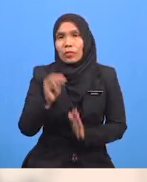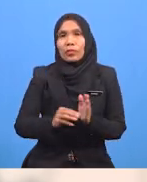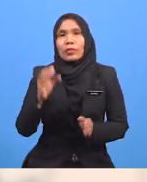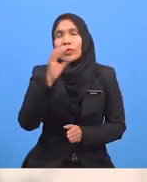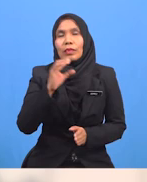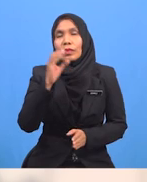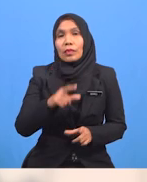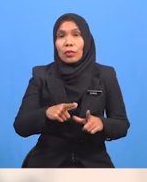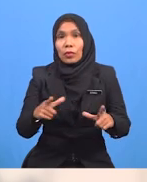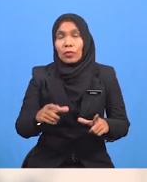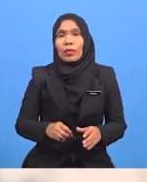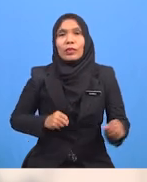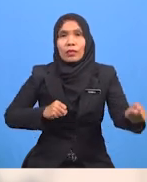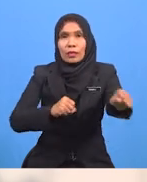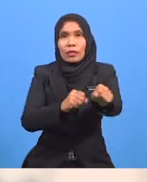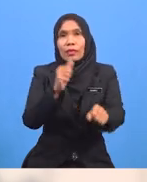EBC